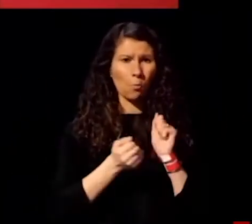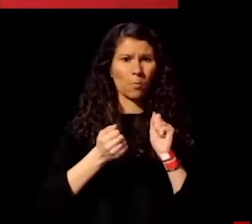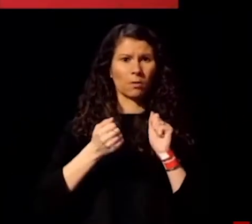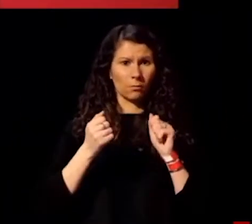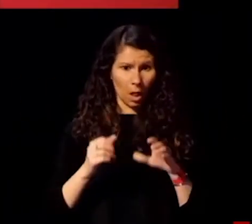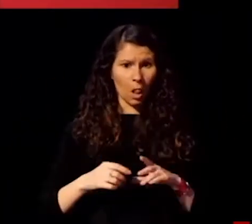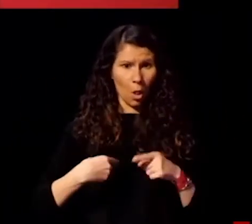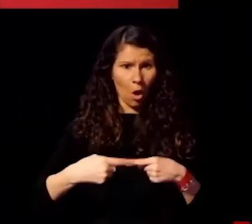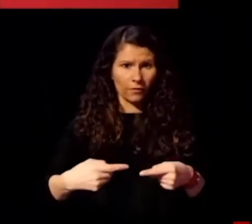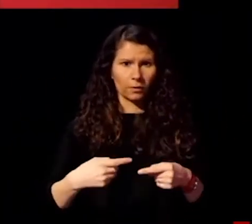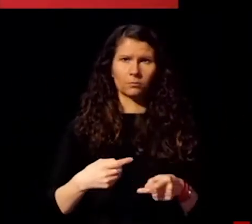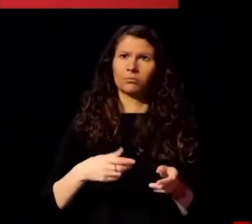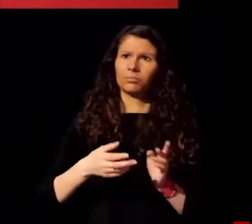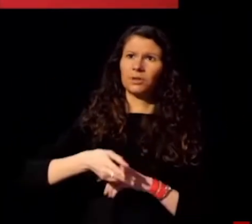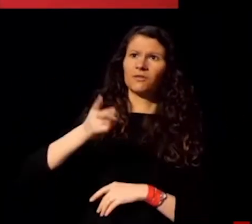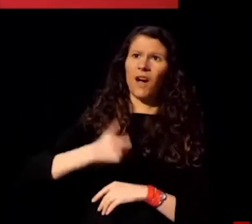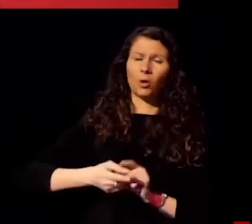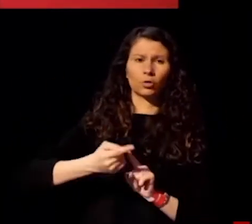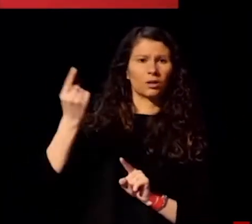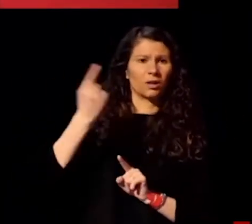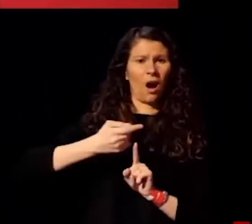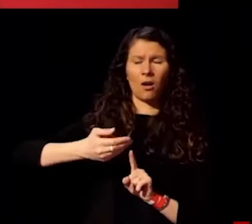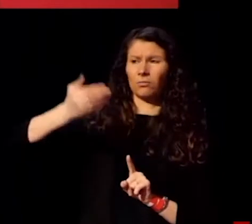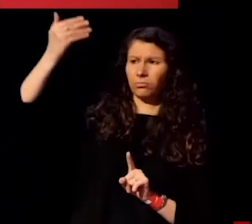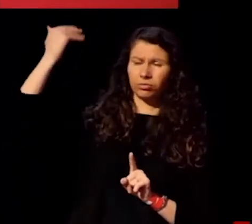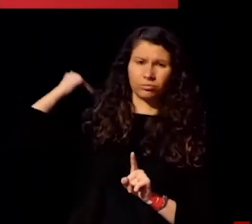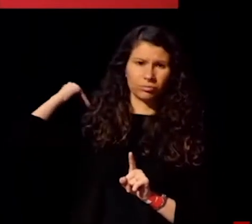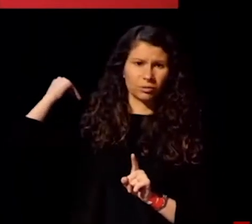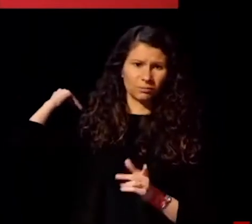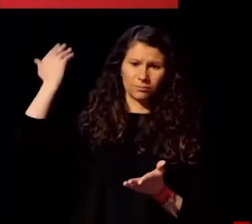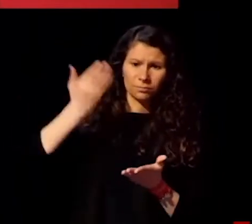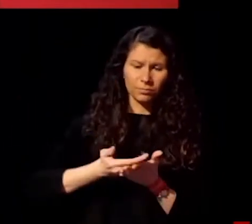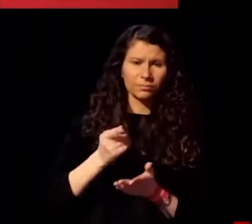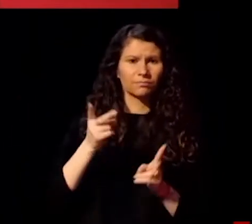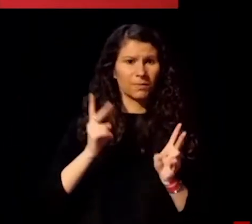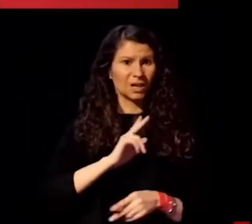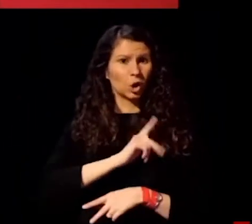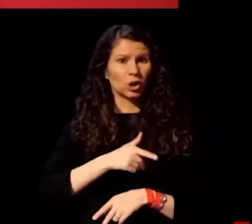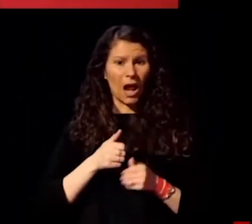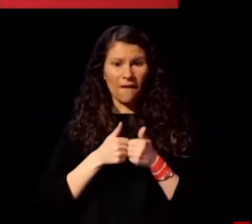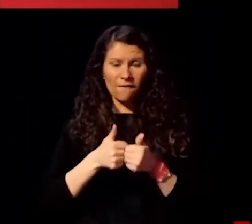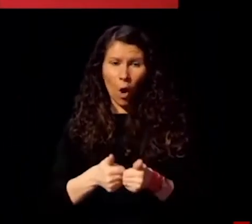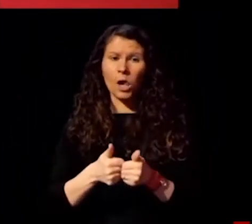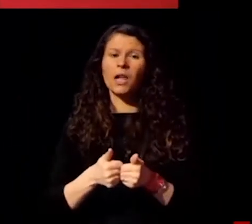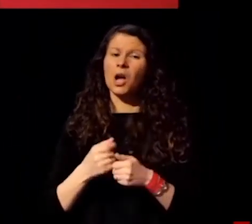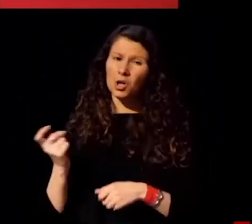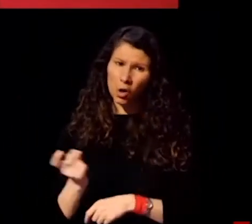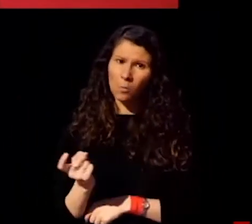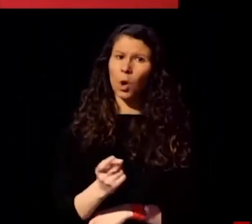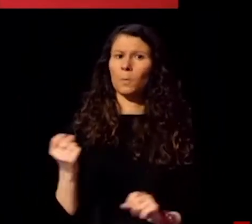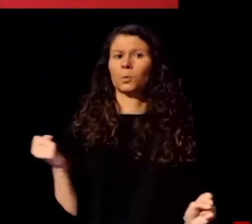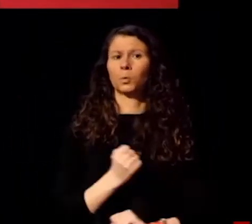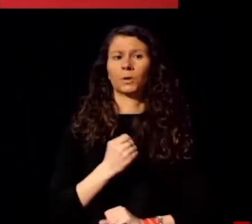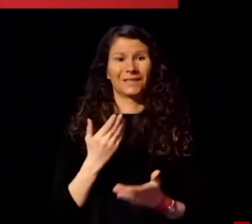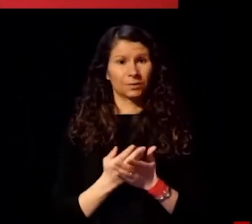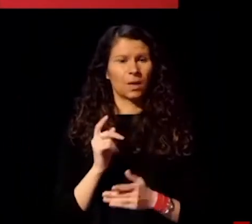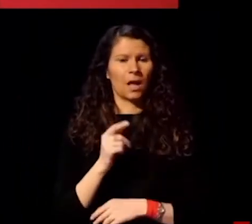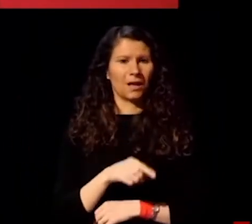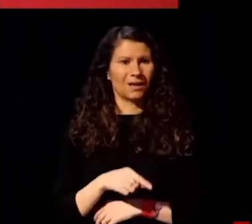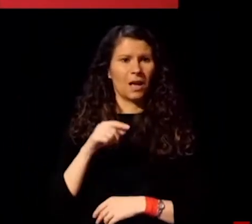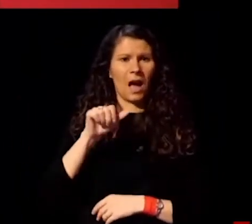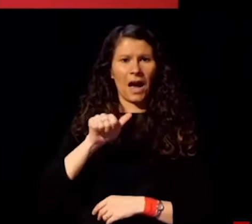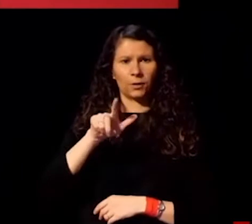200 jahren mit widerstreitenden sozialen folgen da muss die linke im einundzwanzigsten